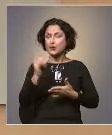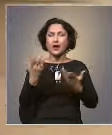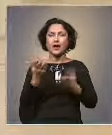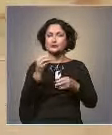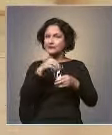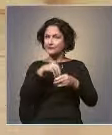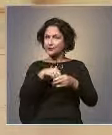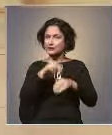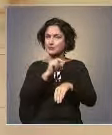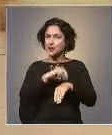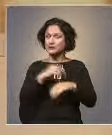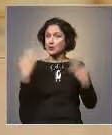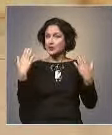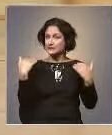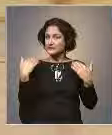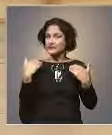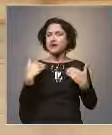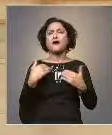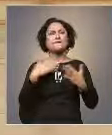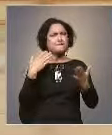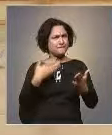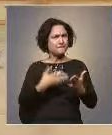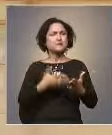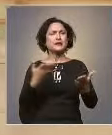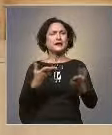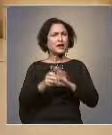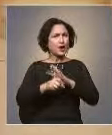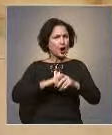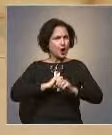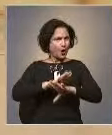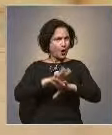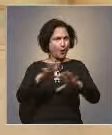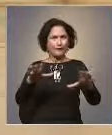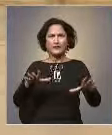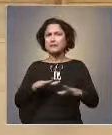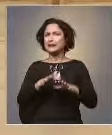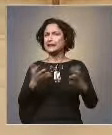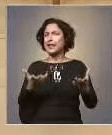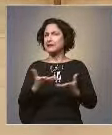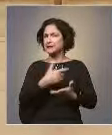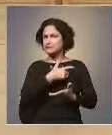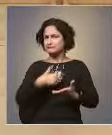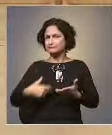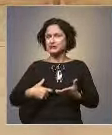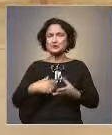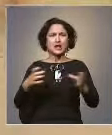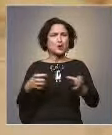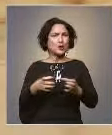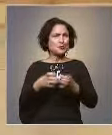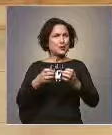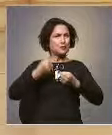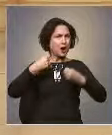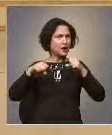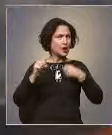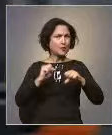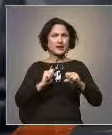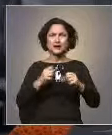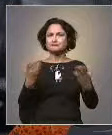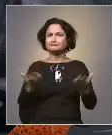университет? Въпреки COVID-пандемията, Пловдивския отбор по аеробика спечели поредица от медали за страната ни на престижни